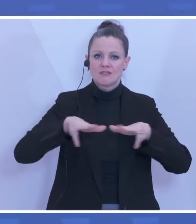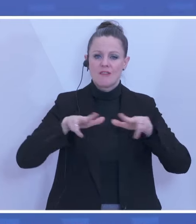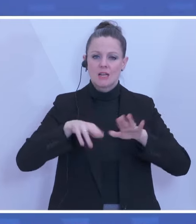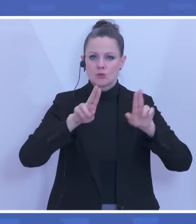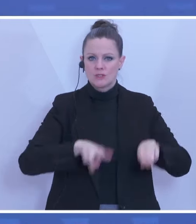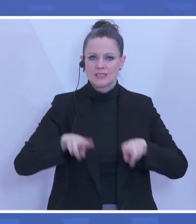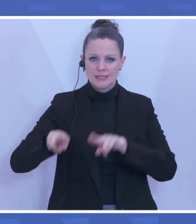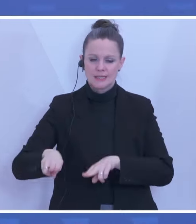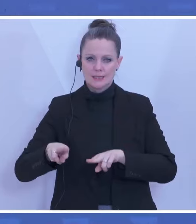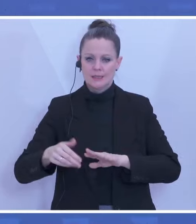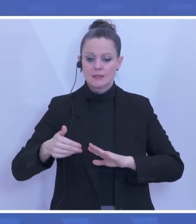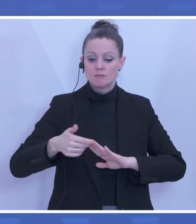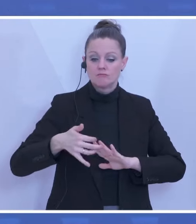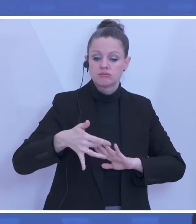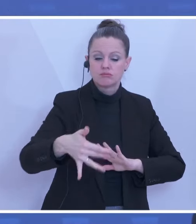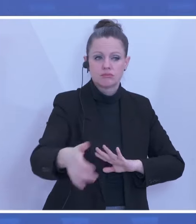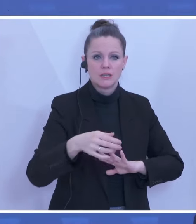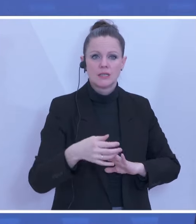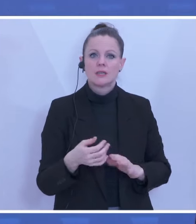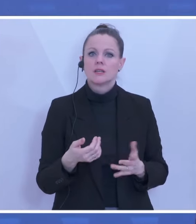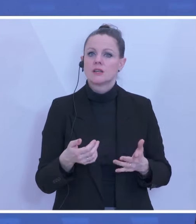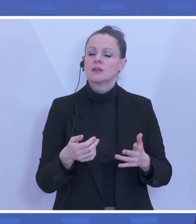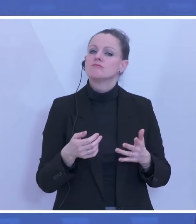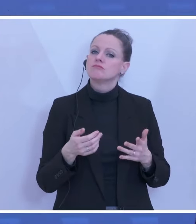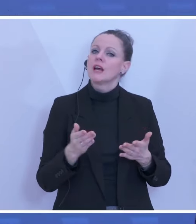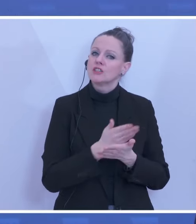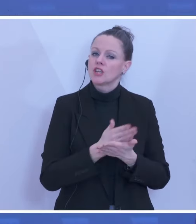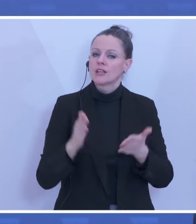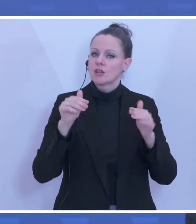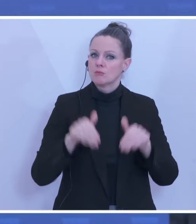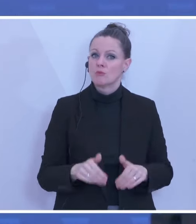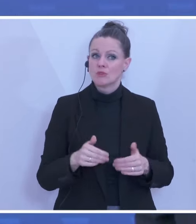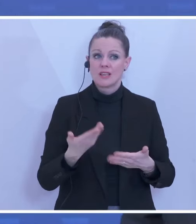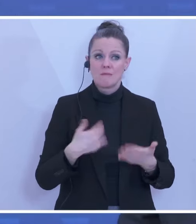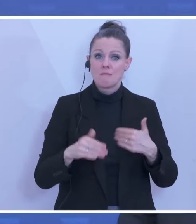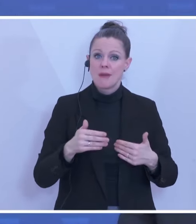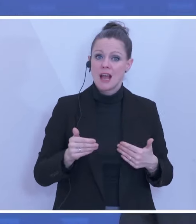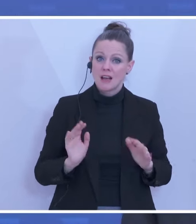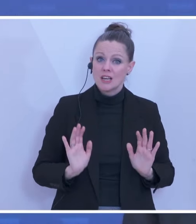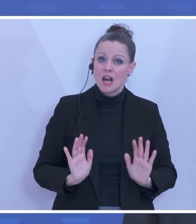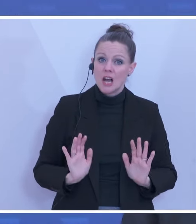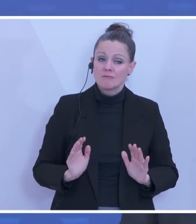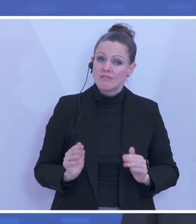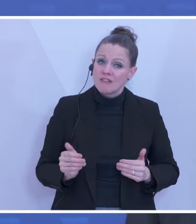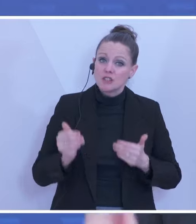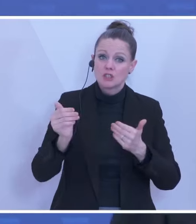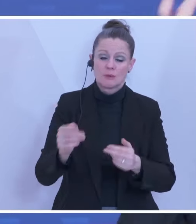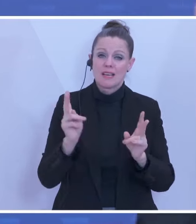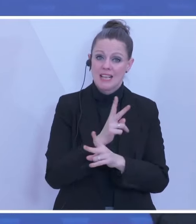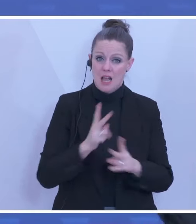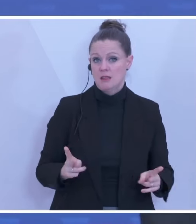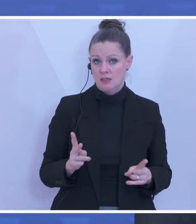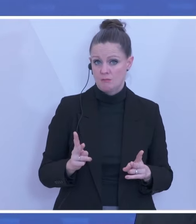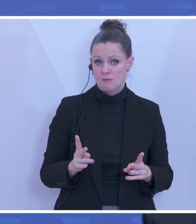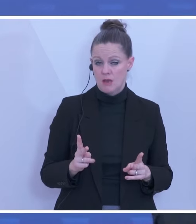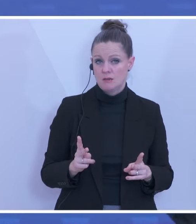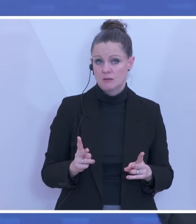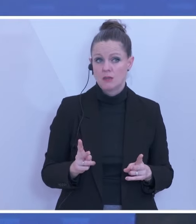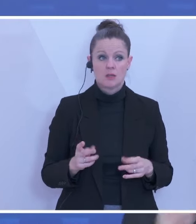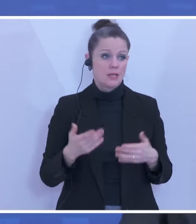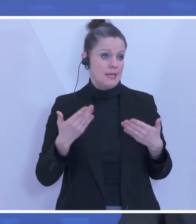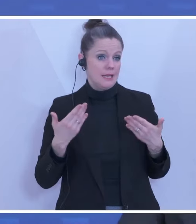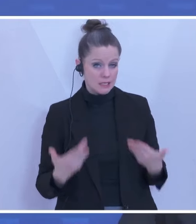die nächsten Tage und Wochen zu entscheiden ist, keinen Aufschub mehr geduldet. Und das sehen auch viele, die das kritisch beobachtet haben